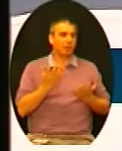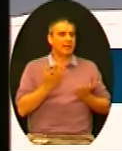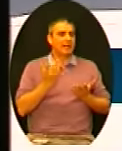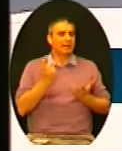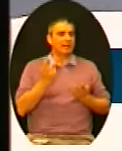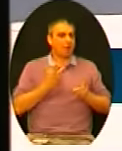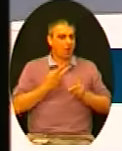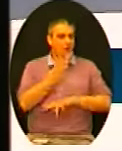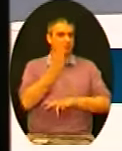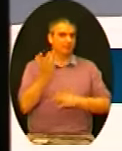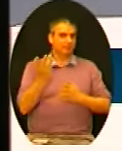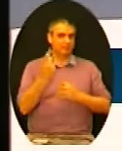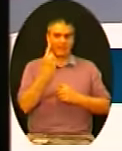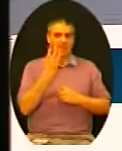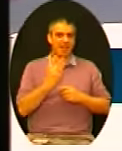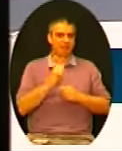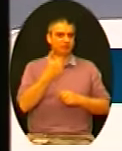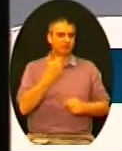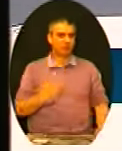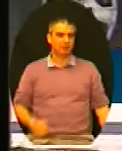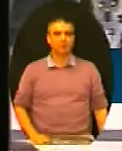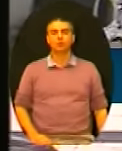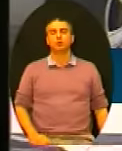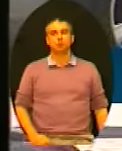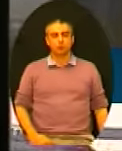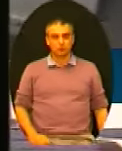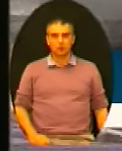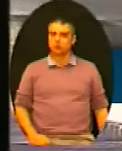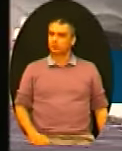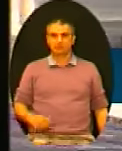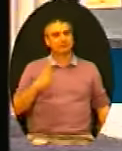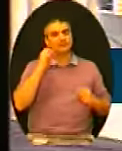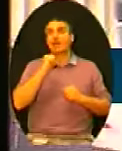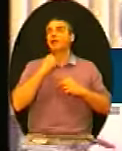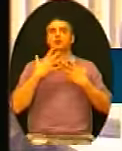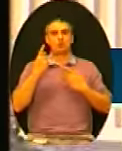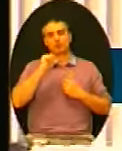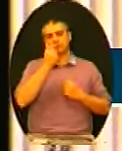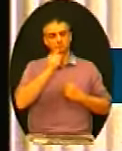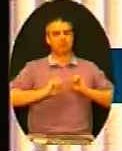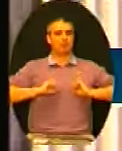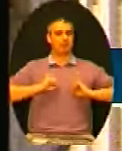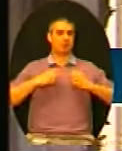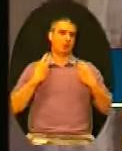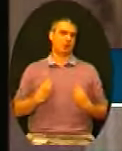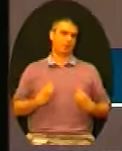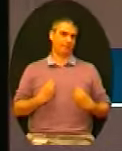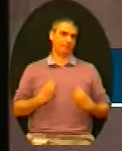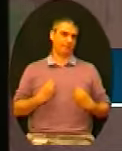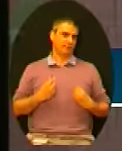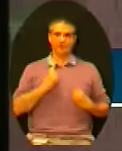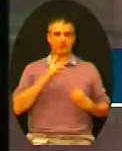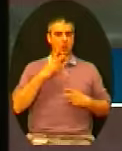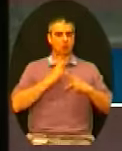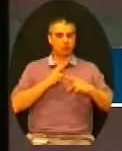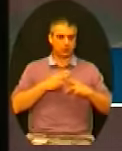איך צולחים את הרבע הראשון? אוהו, זה הציפייה הכי גדולה. קודם כל, הוא חייב להתנהג בצורה טובה ונאותה, ולא